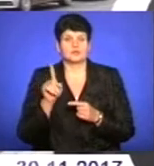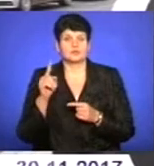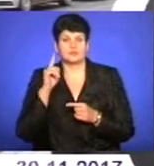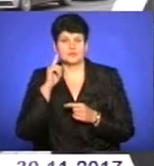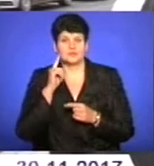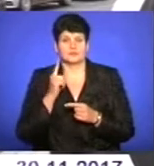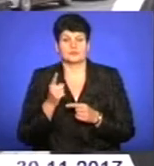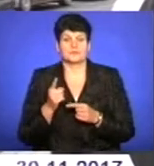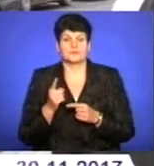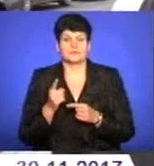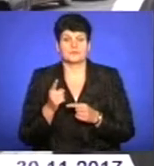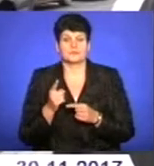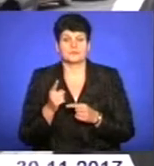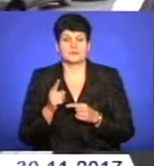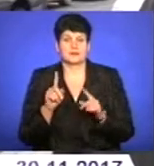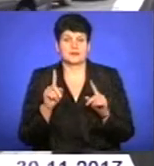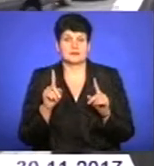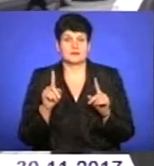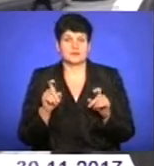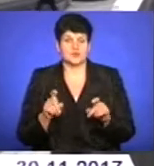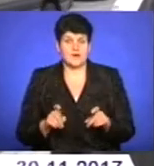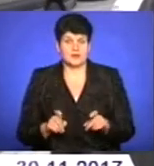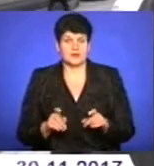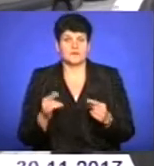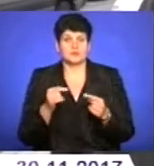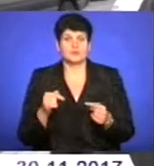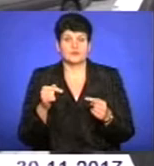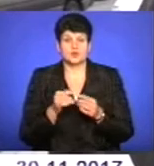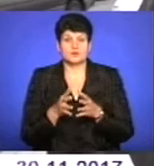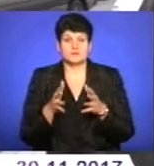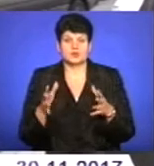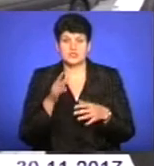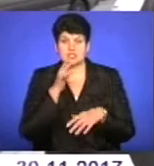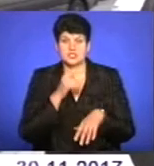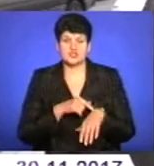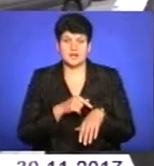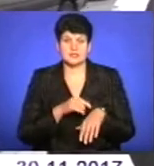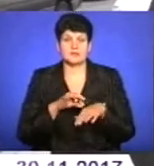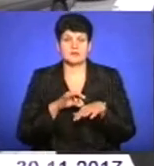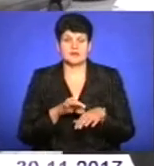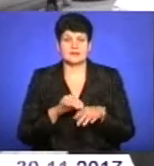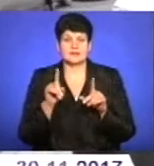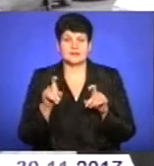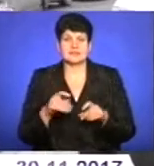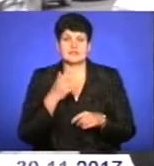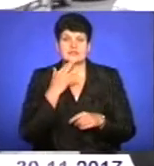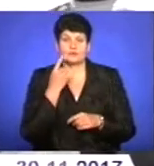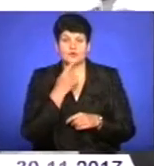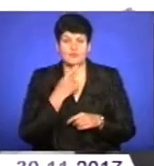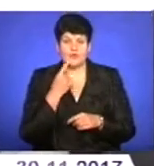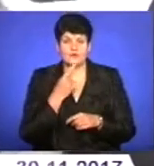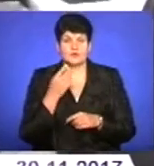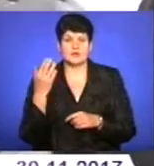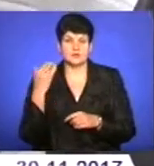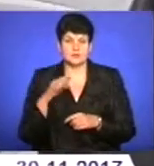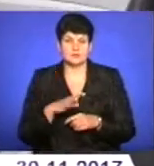умови цього тестування. І відповідно збільшується час на проведення тестування з іноземної мови. Він